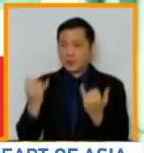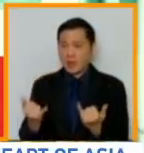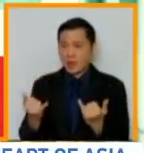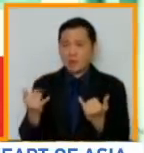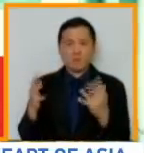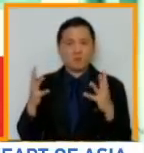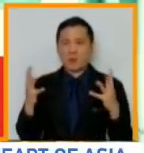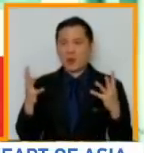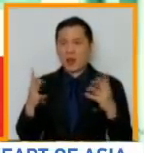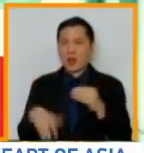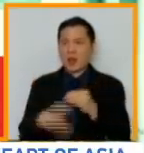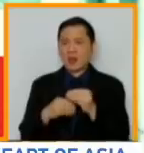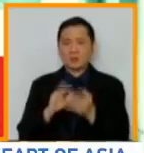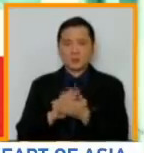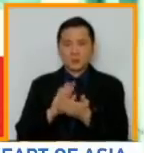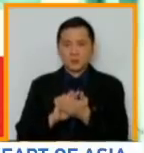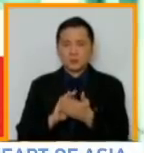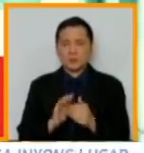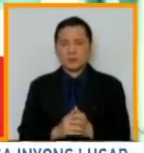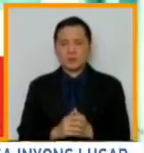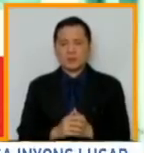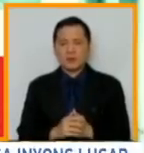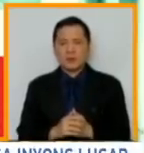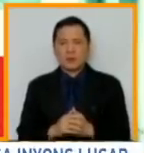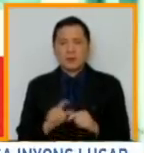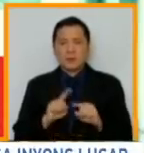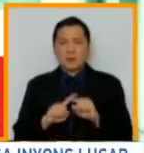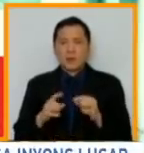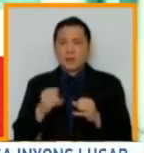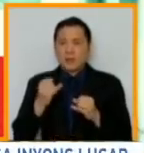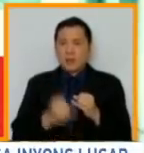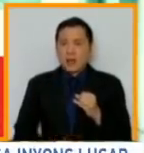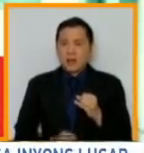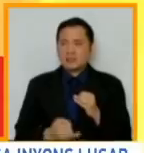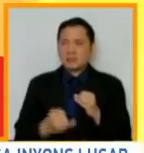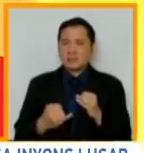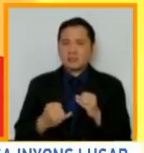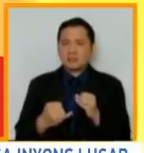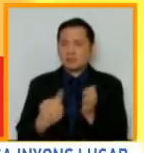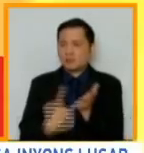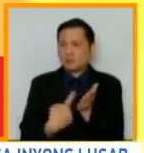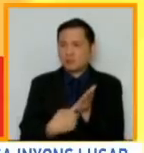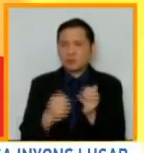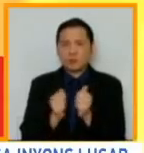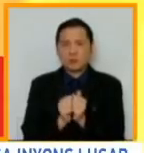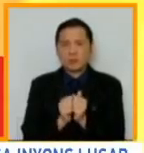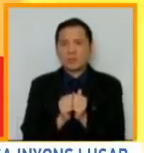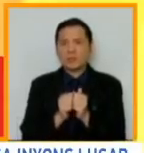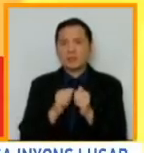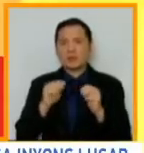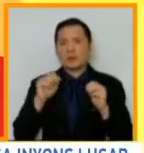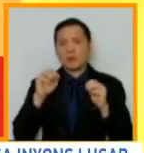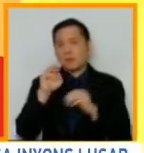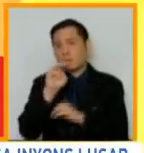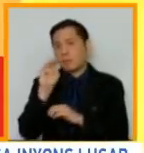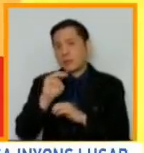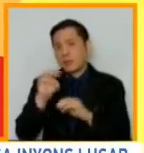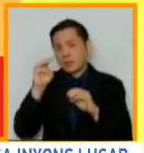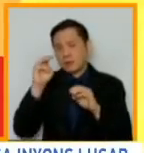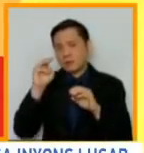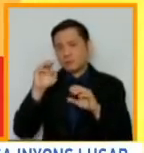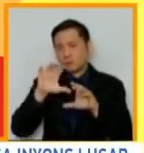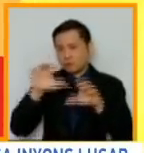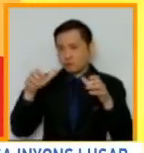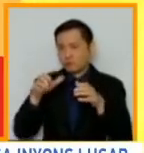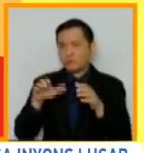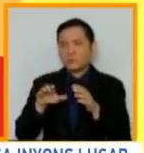Pero batay sa huling pakikipag-ugnayan natin sa Metro Manila Development Authority o yung mga